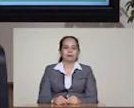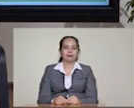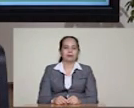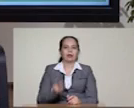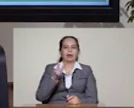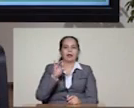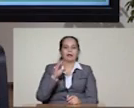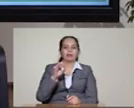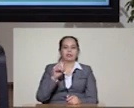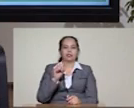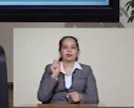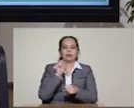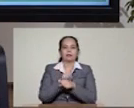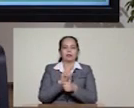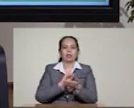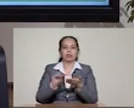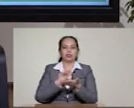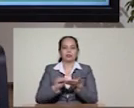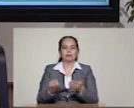Лингвистическая задача.